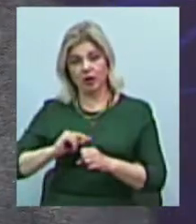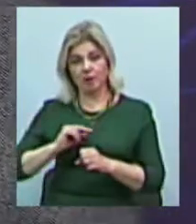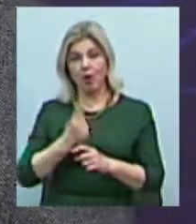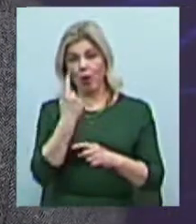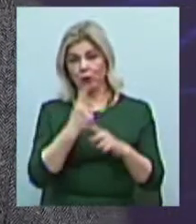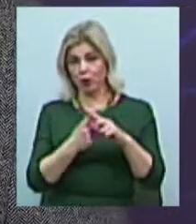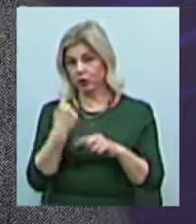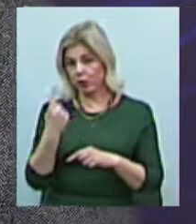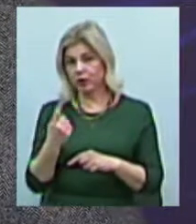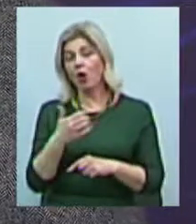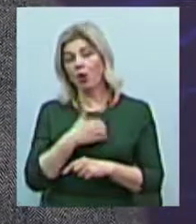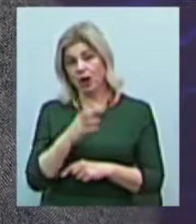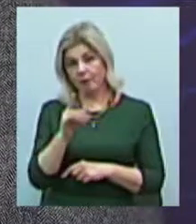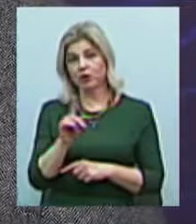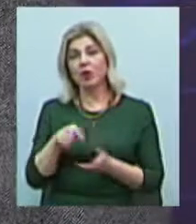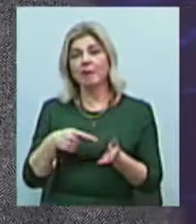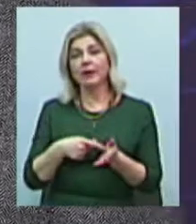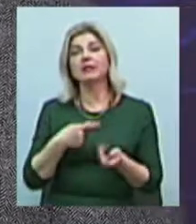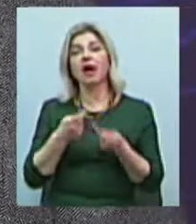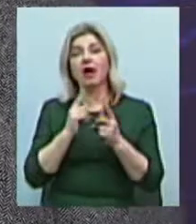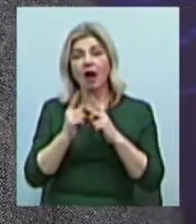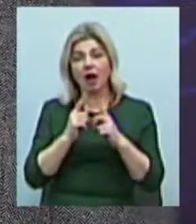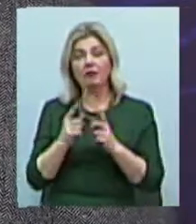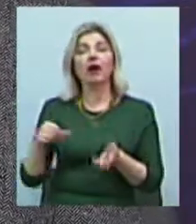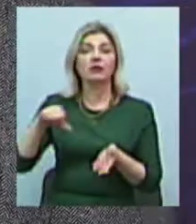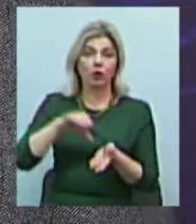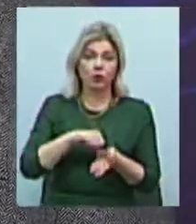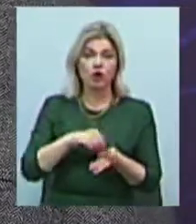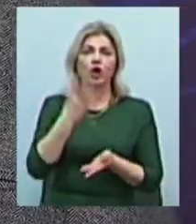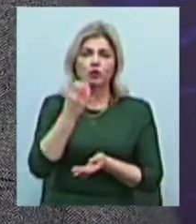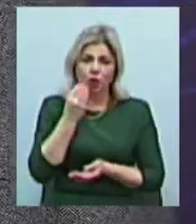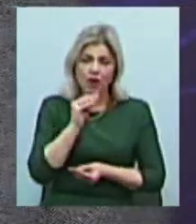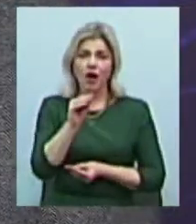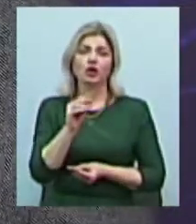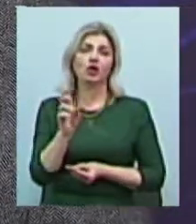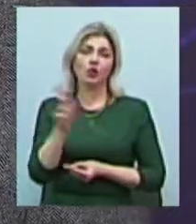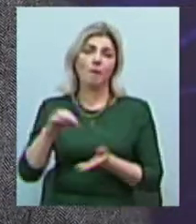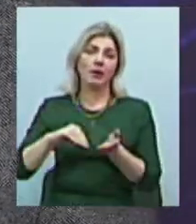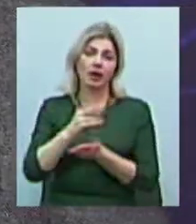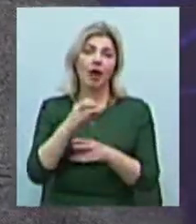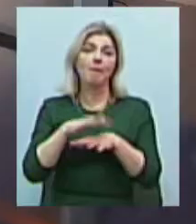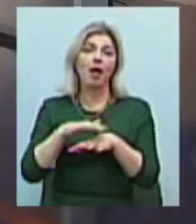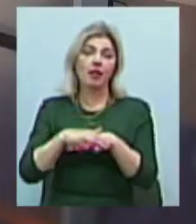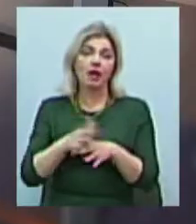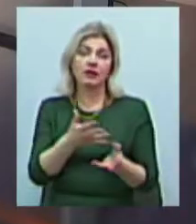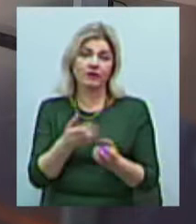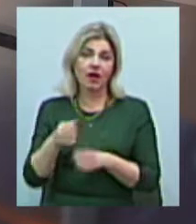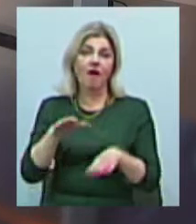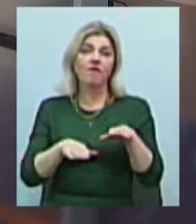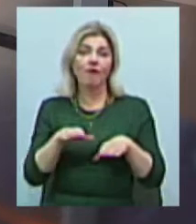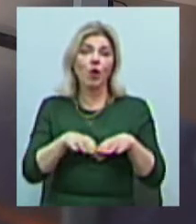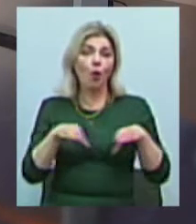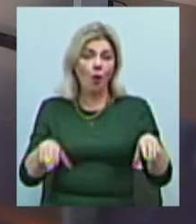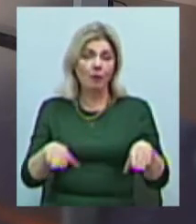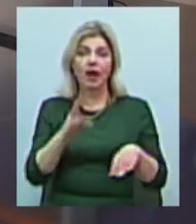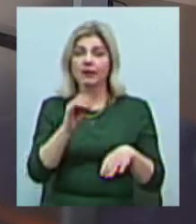1+1. Хотілося б, звісно, щоб міськрада долучалася, а ще краще, щоб вони придбали на баланс свій вагові комплекси, але